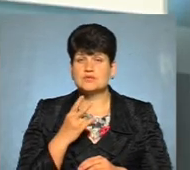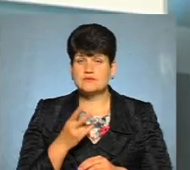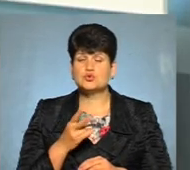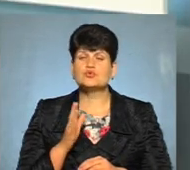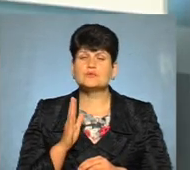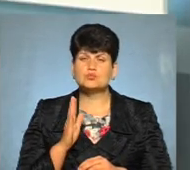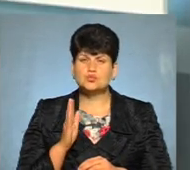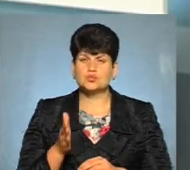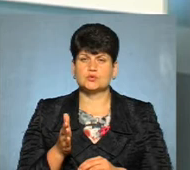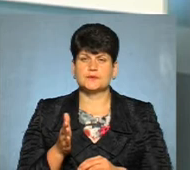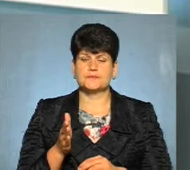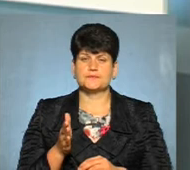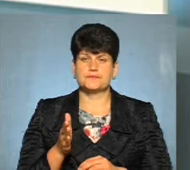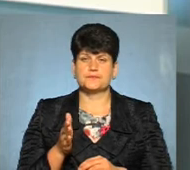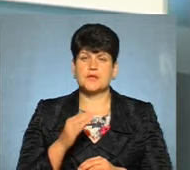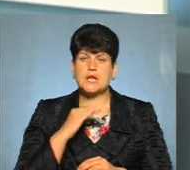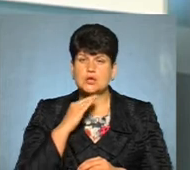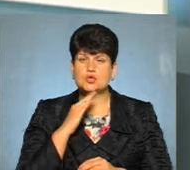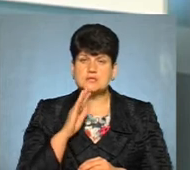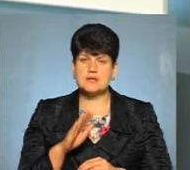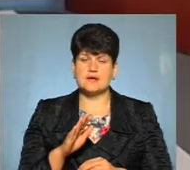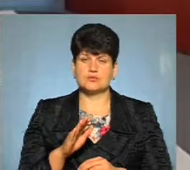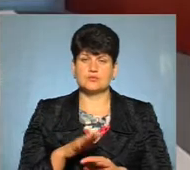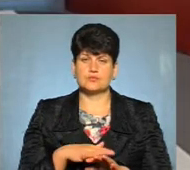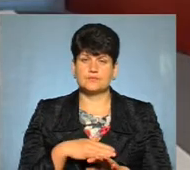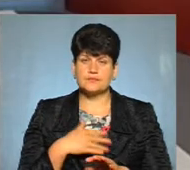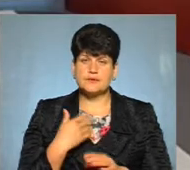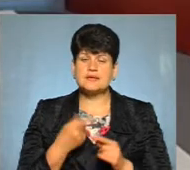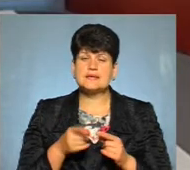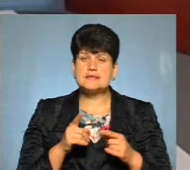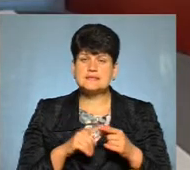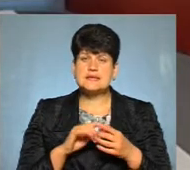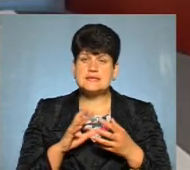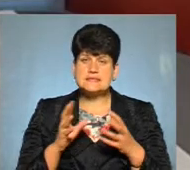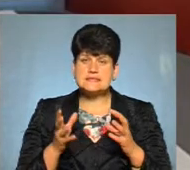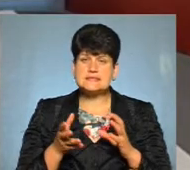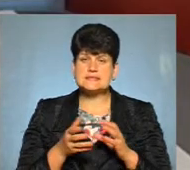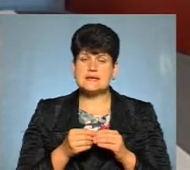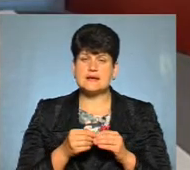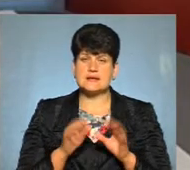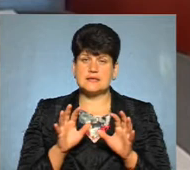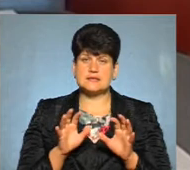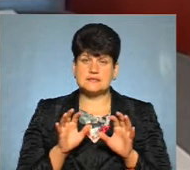буде достатньо тривалим, тому що це якби загальні закономірності